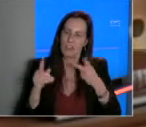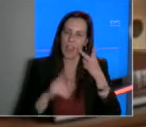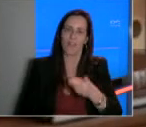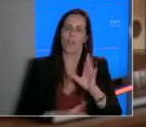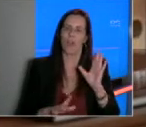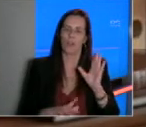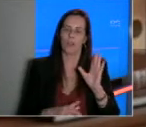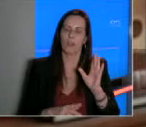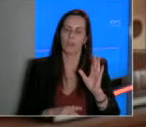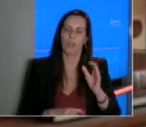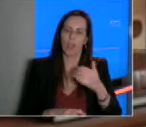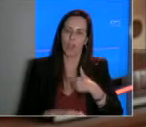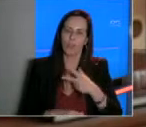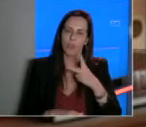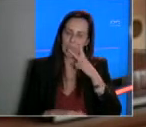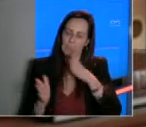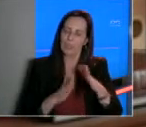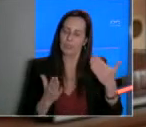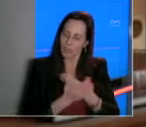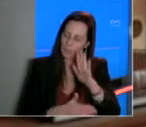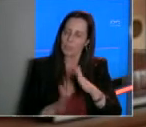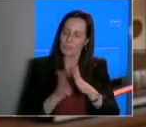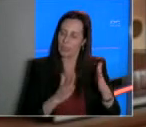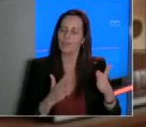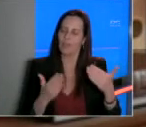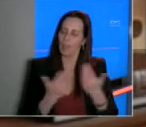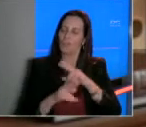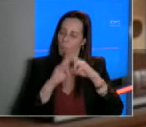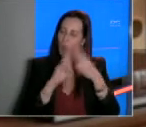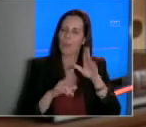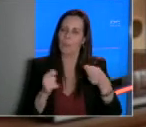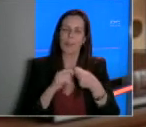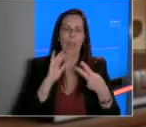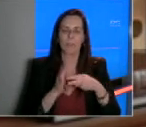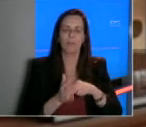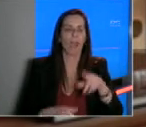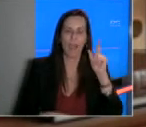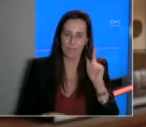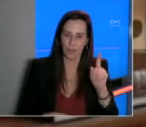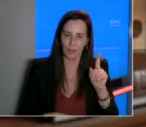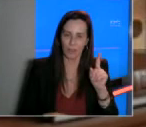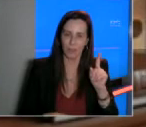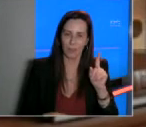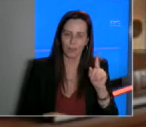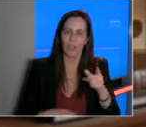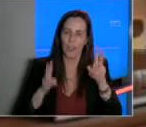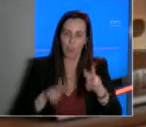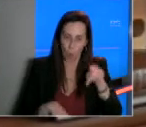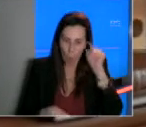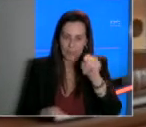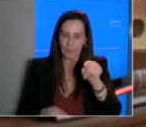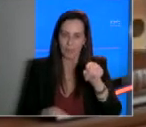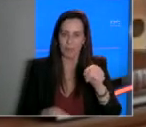זה, ואנחנו נראה סדר חדש, גם יהיה סדר חדש בעולם לדעתי, גם מבחינה מדינית, אבל שתוכלו